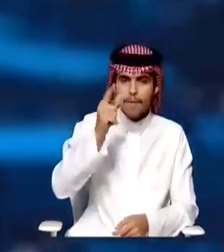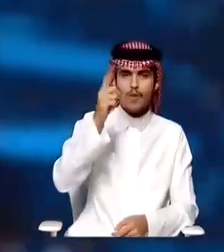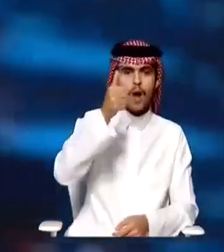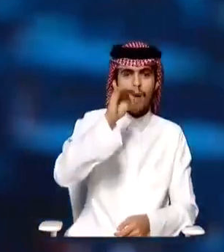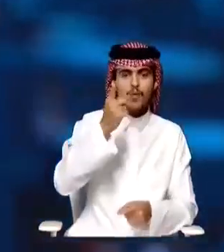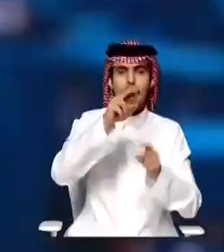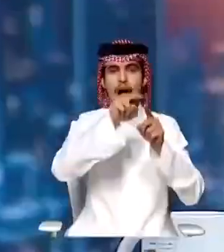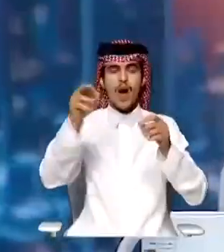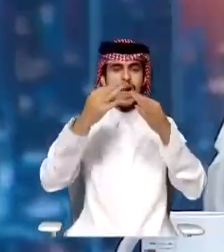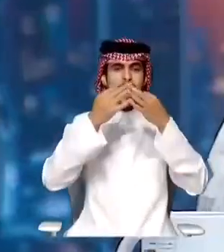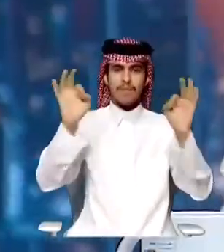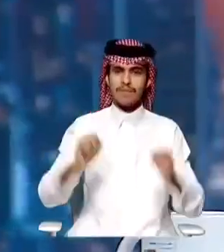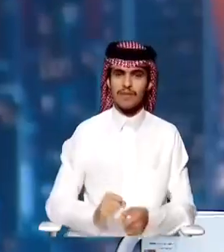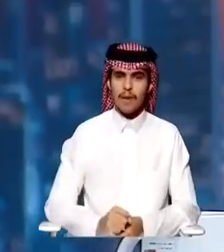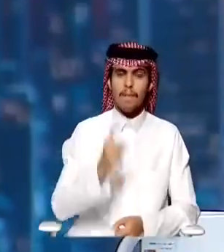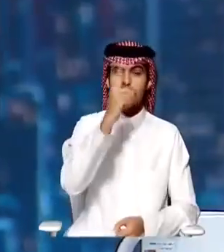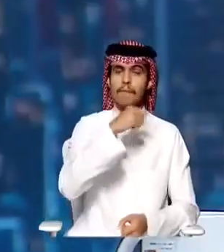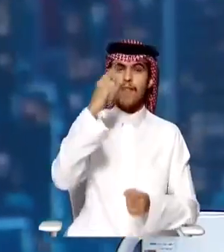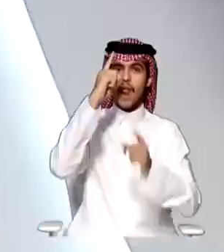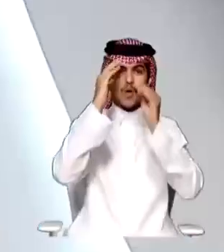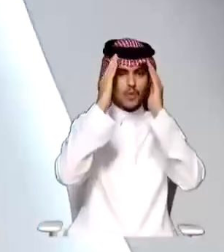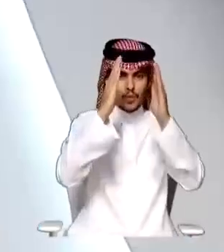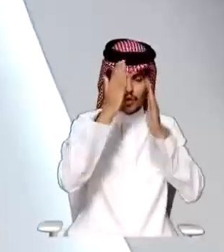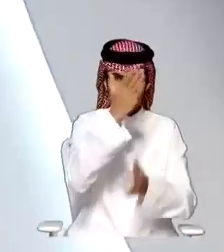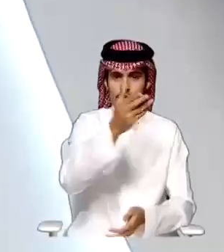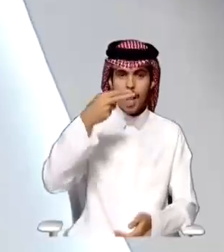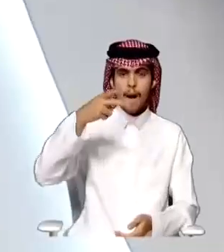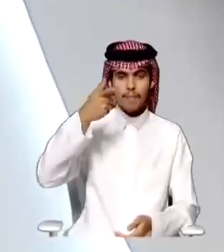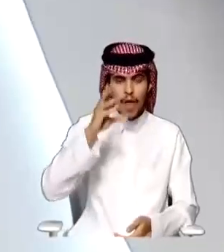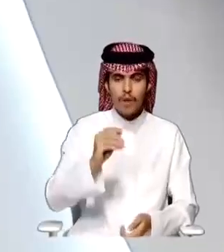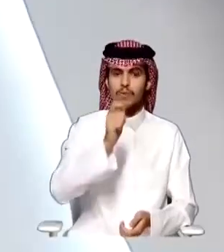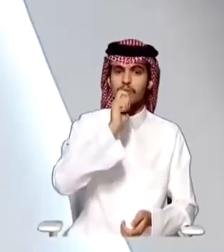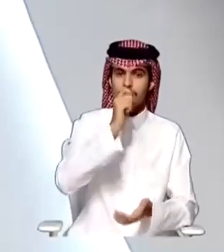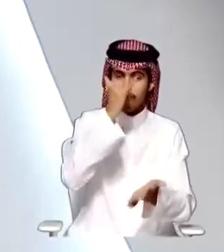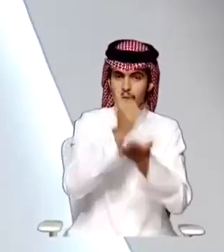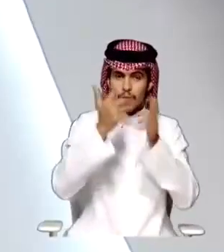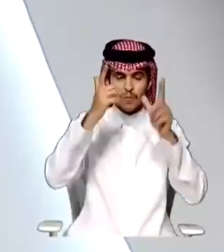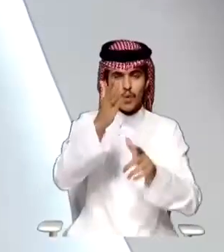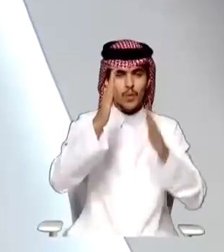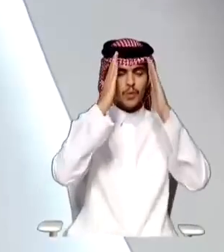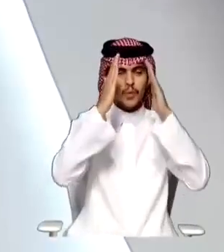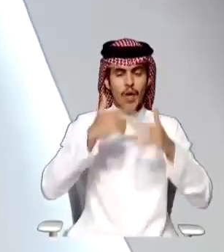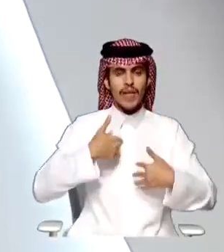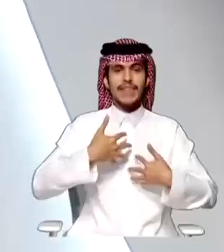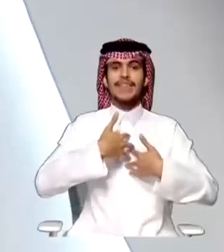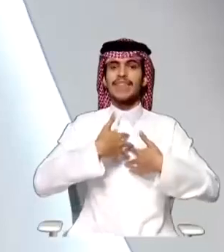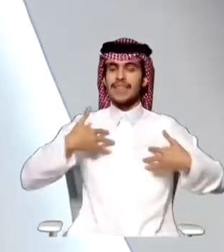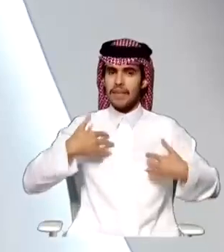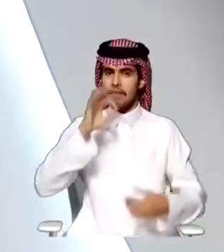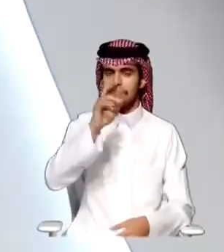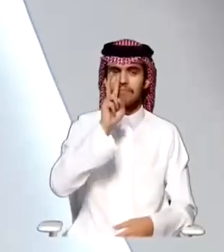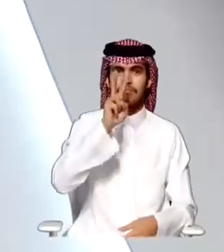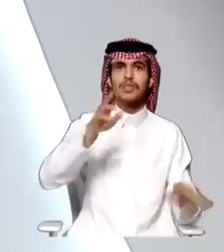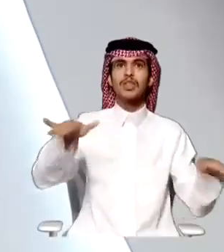شكرا لك بيض الله وجيهكم شكرا لعبد الله المحمدي وهو مقدم تلفزيوني من فئه الصم شرفتنا وا اثريت الشارع